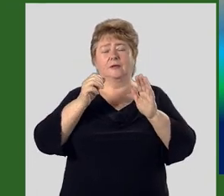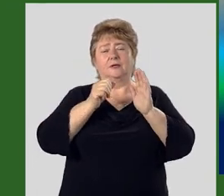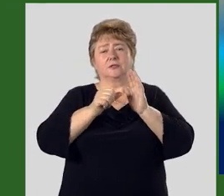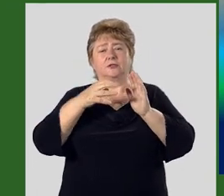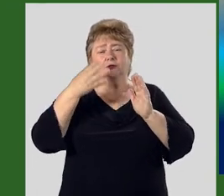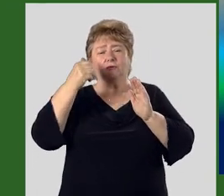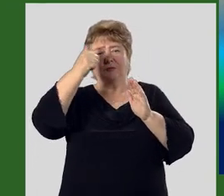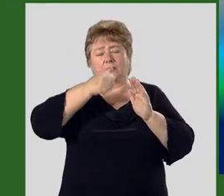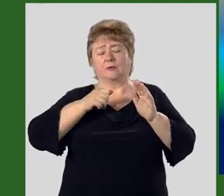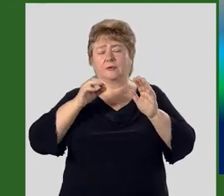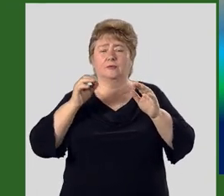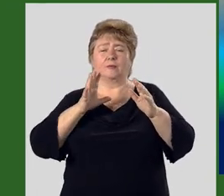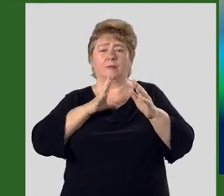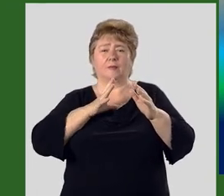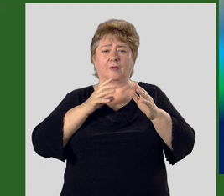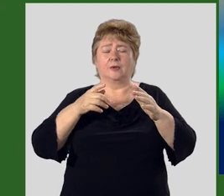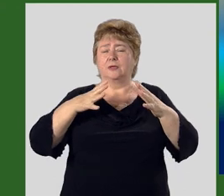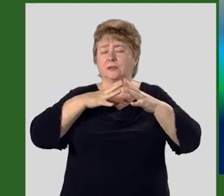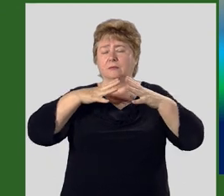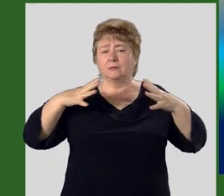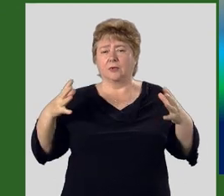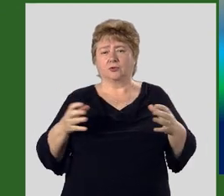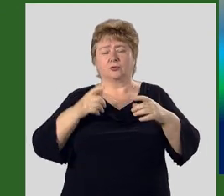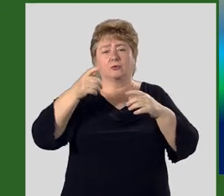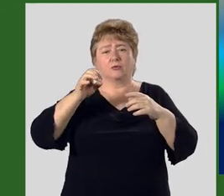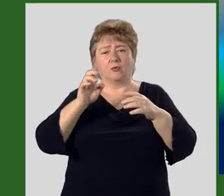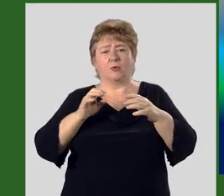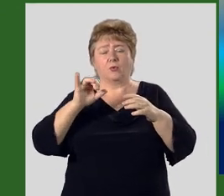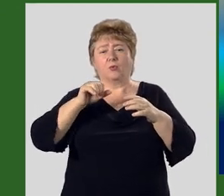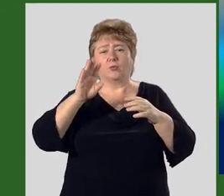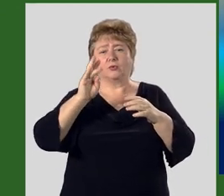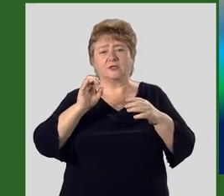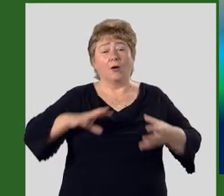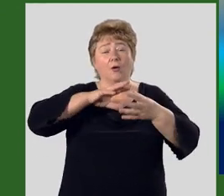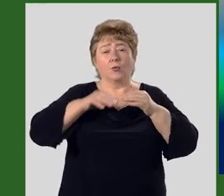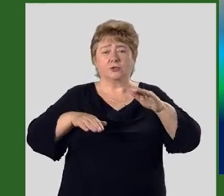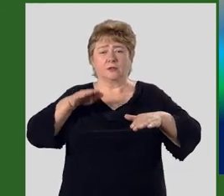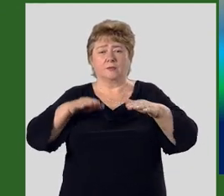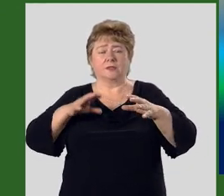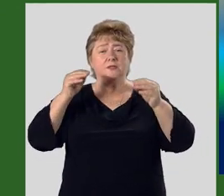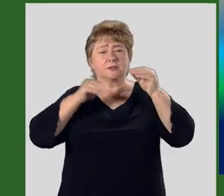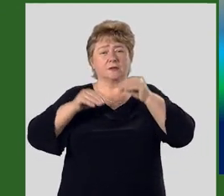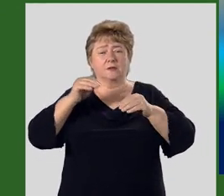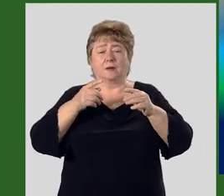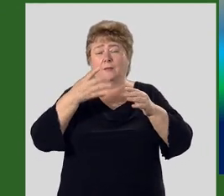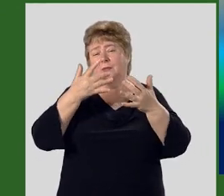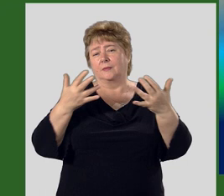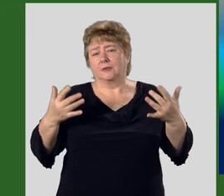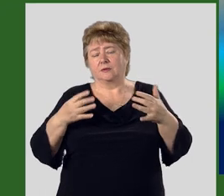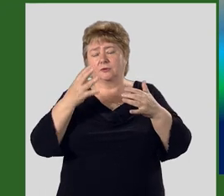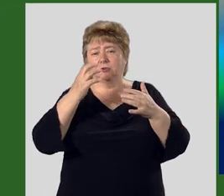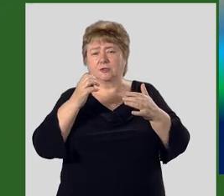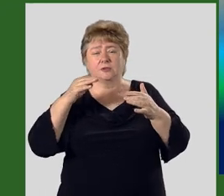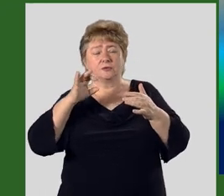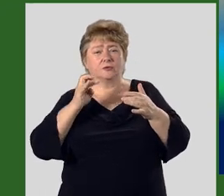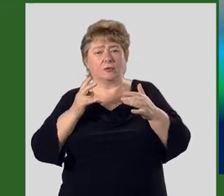году демонстрировался самый большой в мире глобус – унисфера. Общая масса составляет около 400